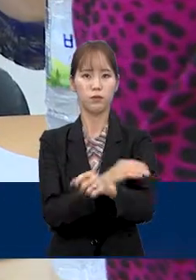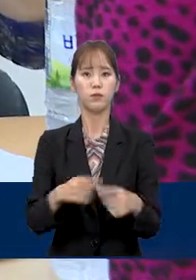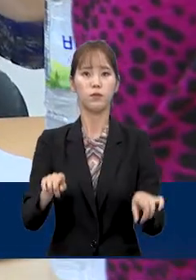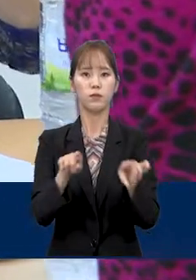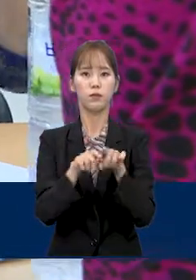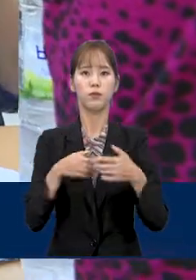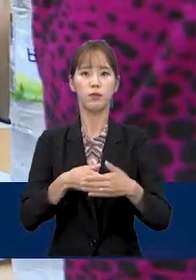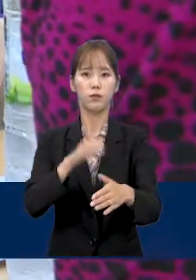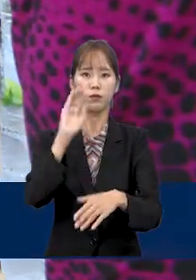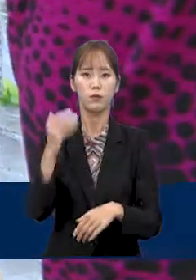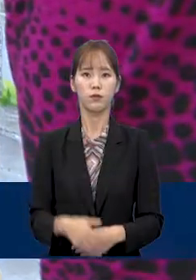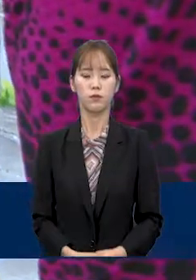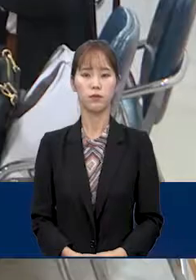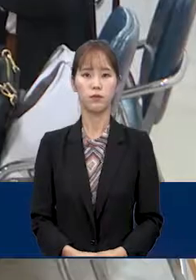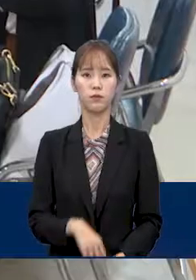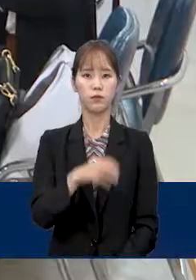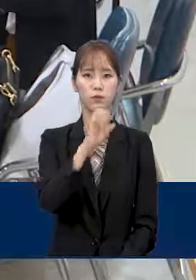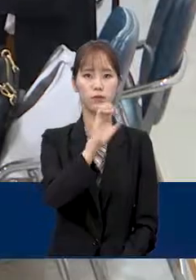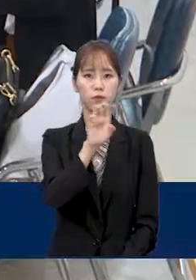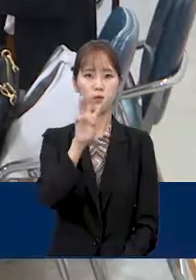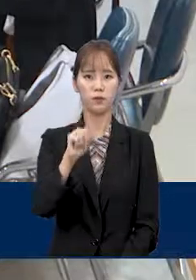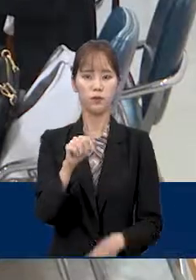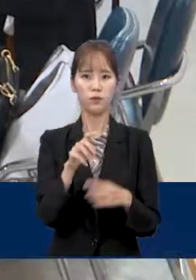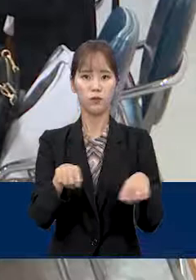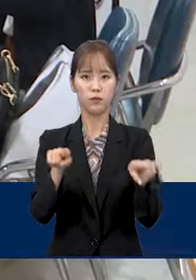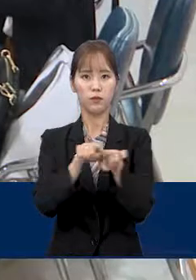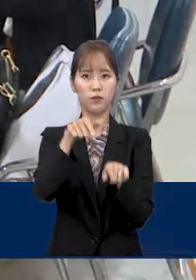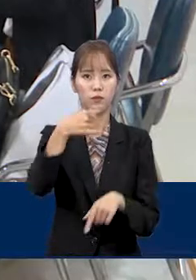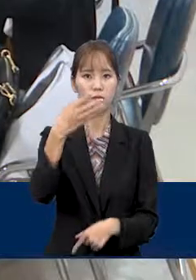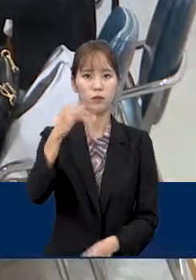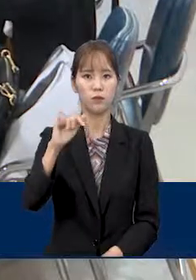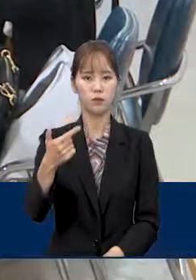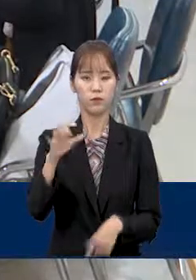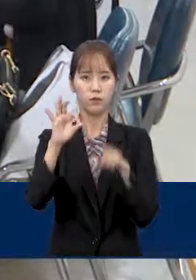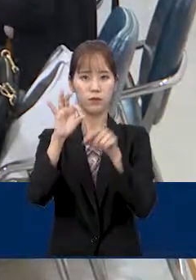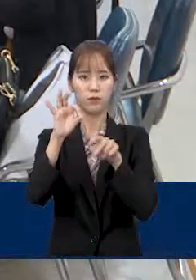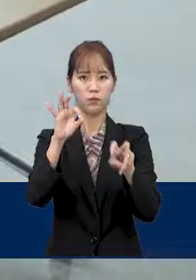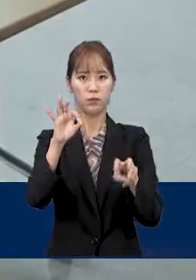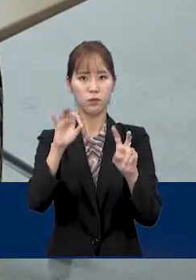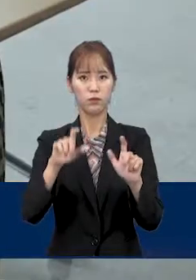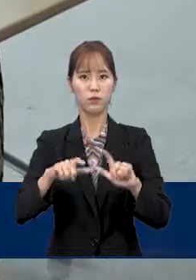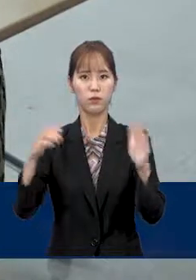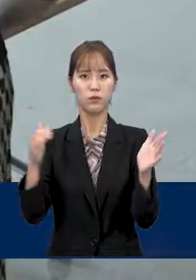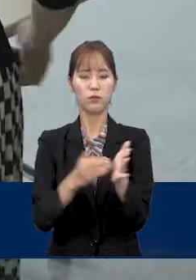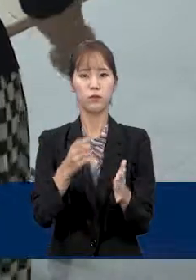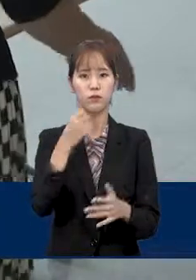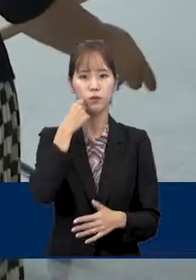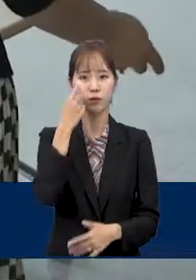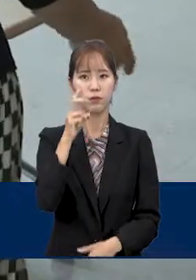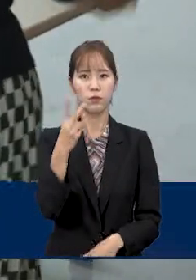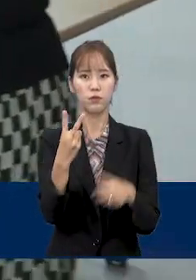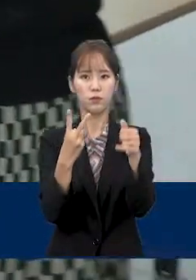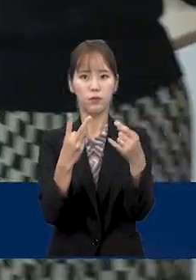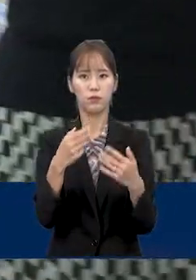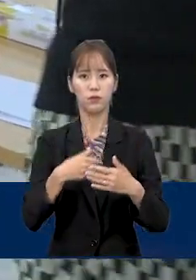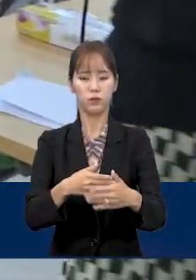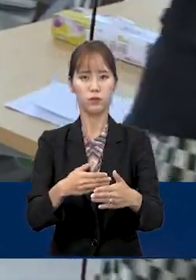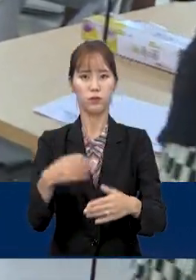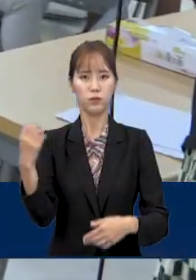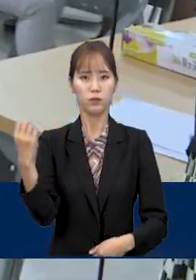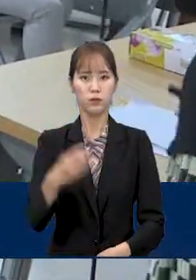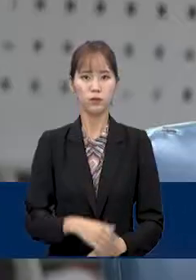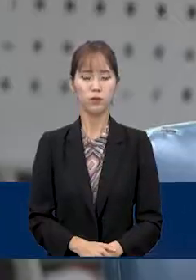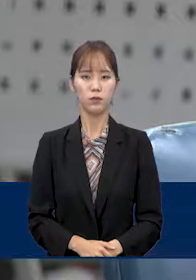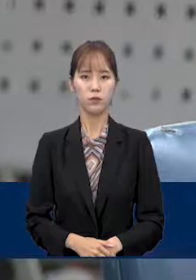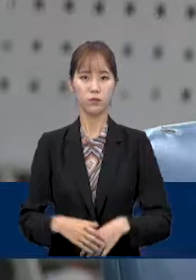실습도 병행됩니다. EM과 함께하는 그린 아카데미는 10월 22일까지 매월 2회 진행되며